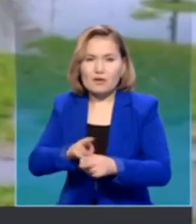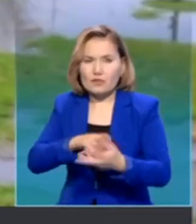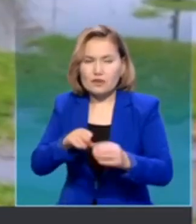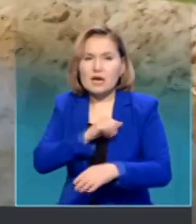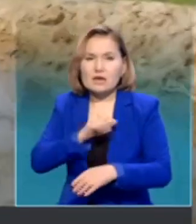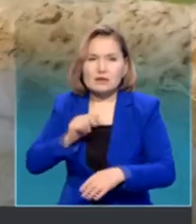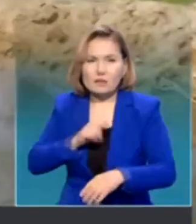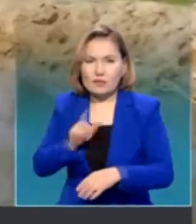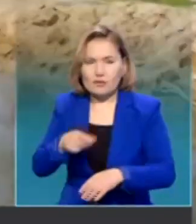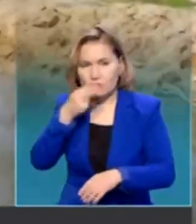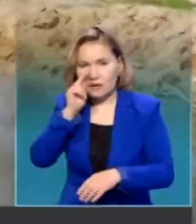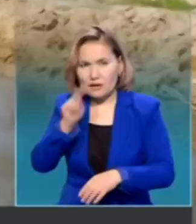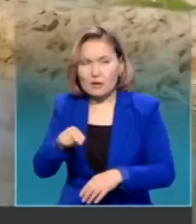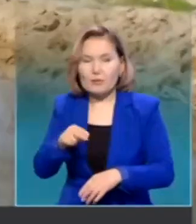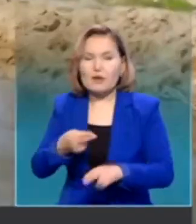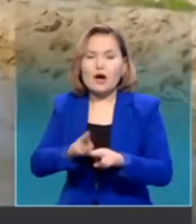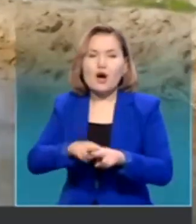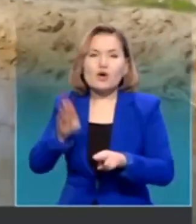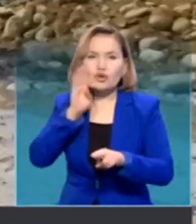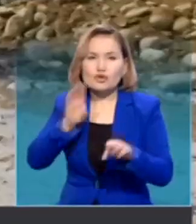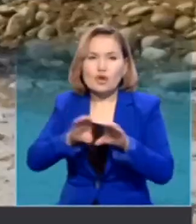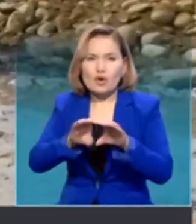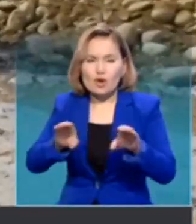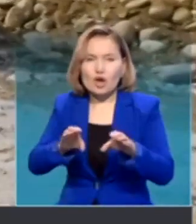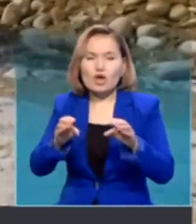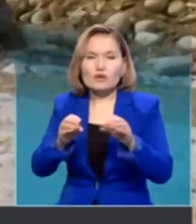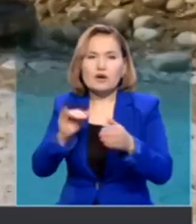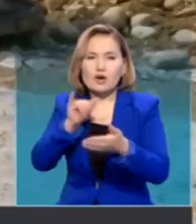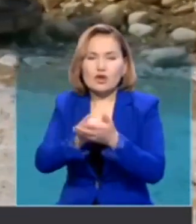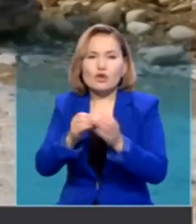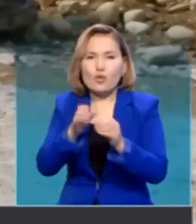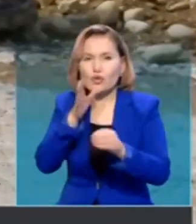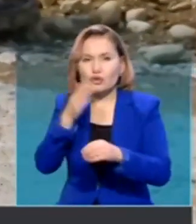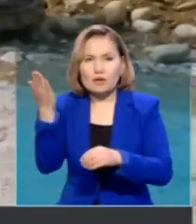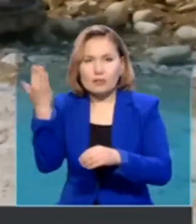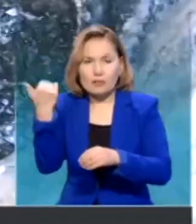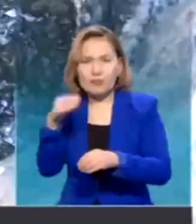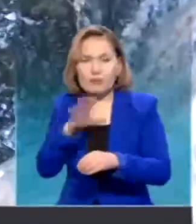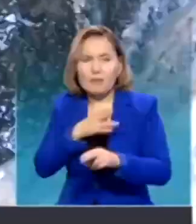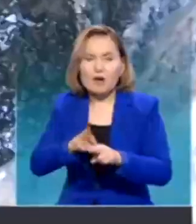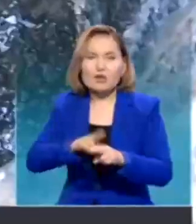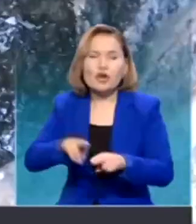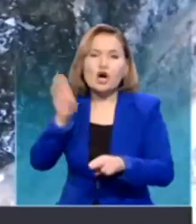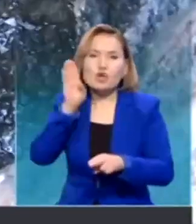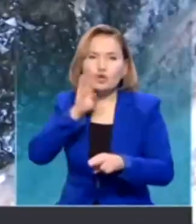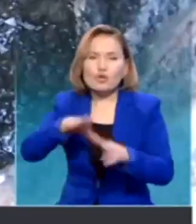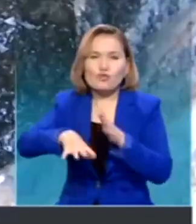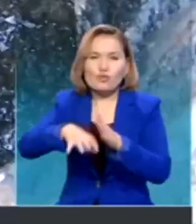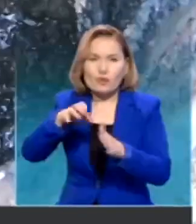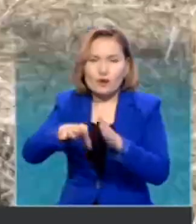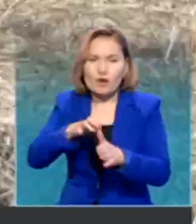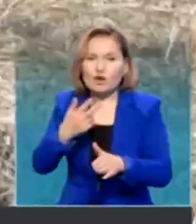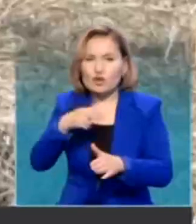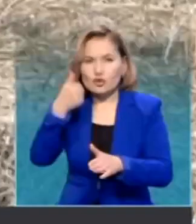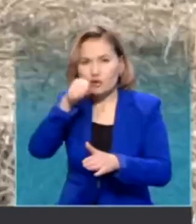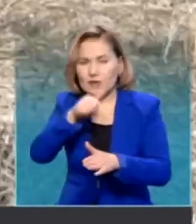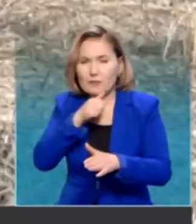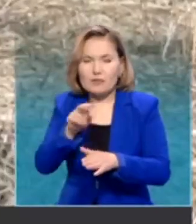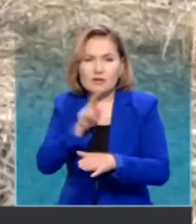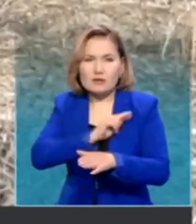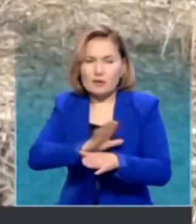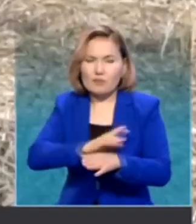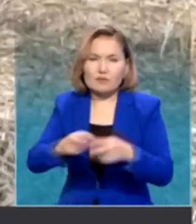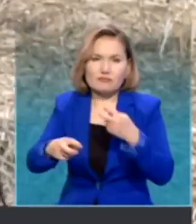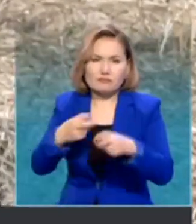қой келіп жатыр. Ауылда кәр жүйесі 10 жыл бұрын салынған, бірақ сарқынды су тазалайтын сорғы 3 жылдан бері істемейді. Басшылармен ақылдасып, мекеме